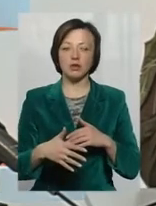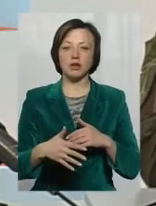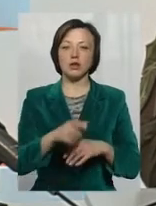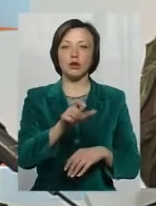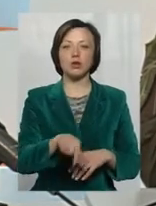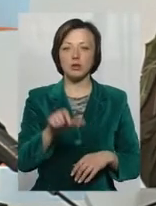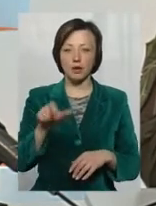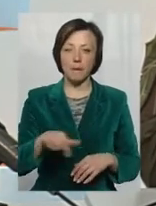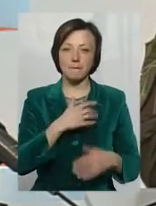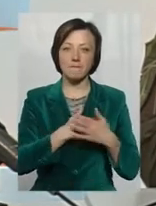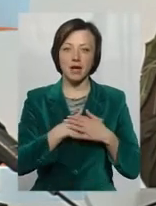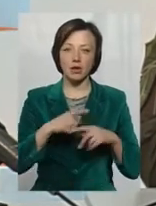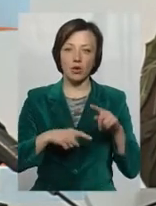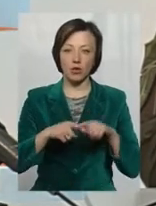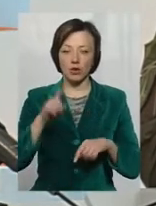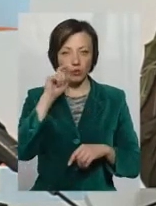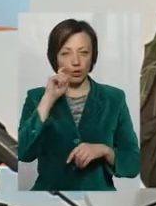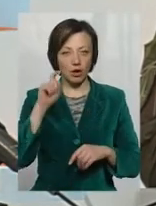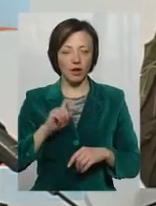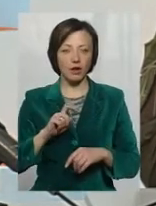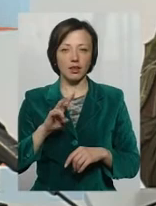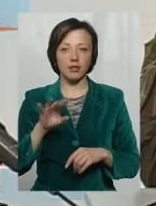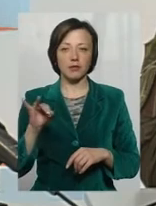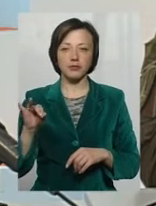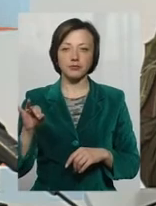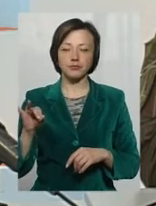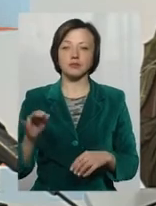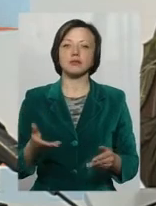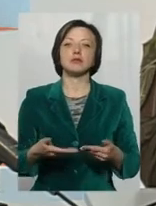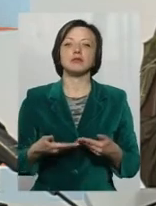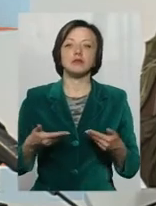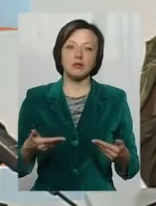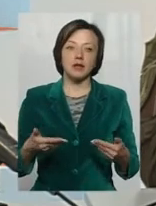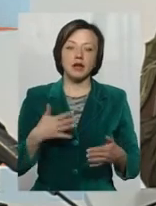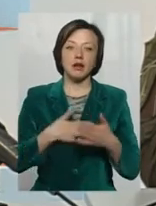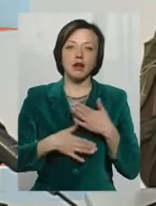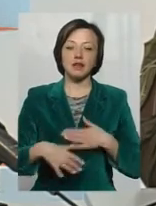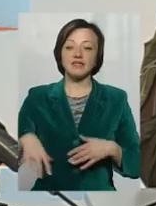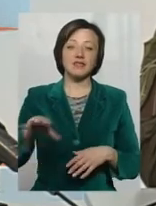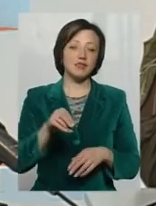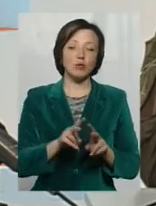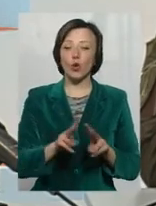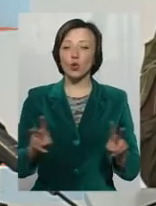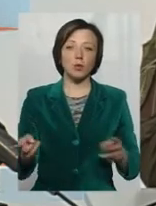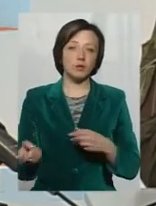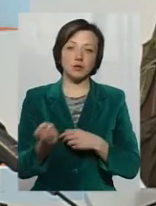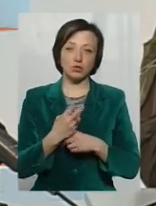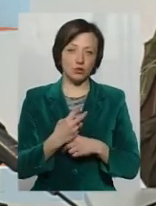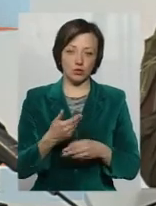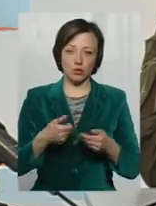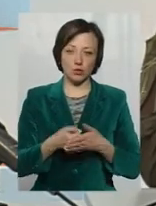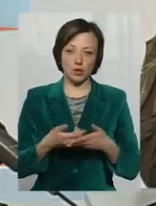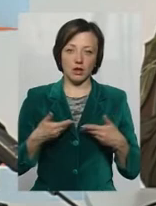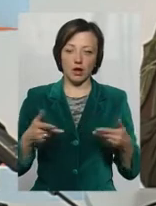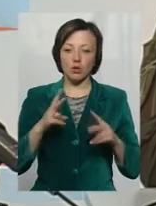свідомих людей, патріотів нашої держави. Ми раді всім. Хто б до нас не приїхав, хто б до нас не